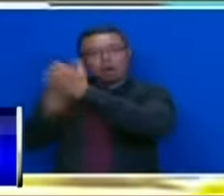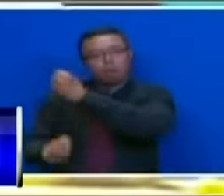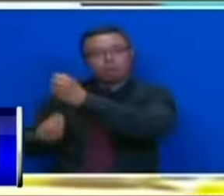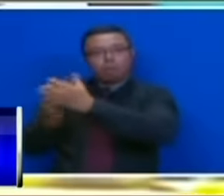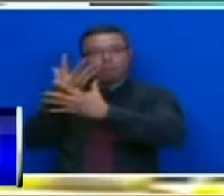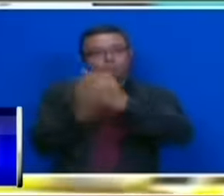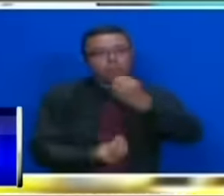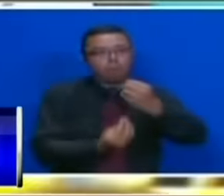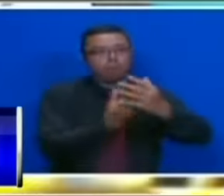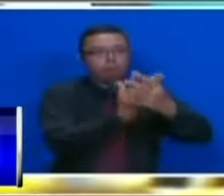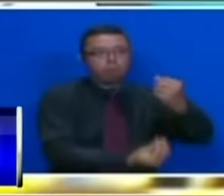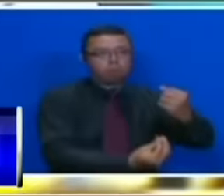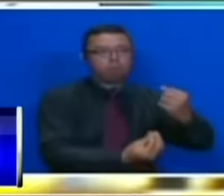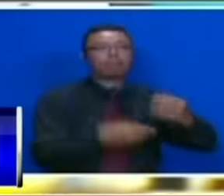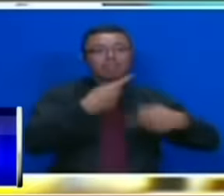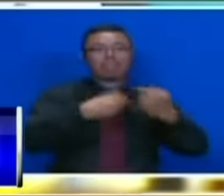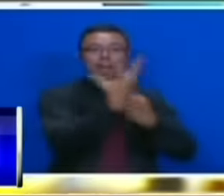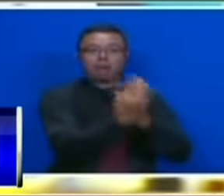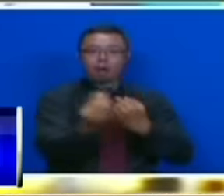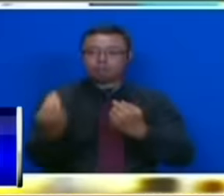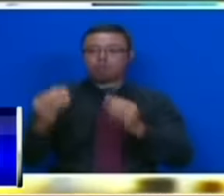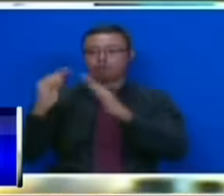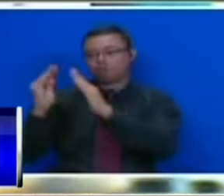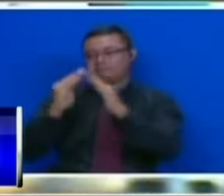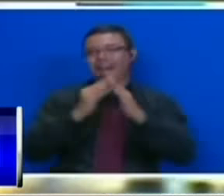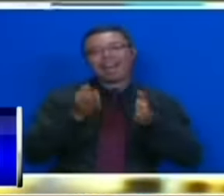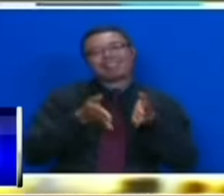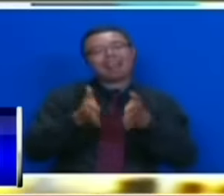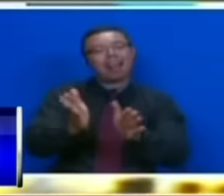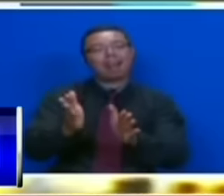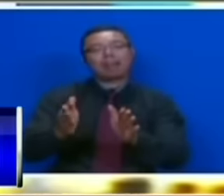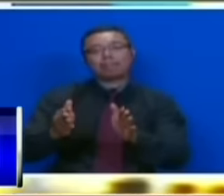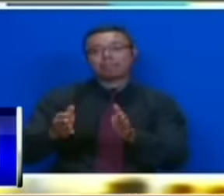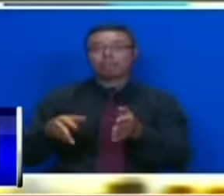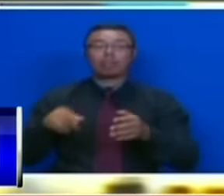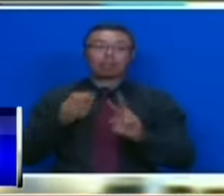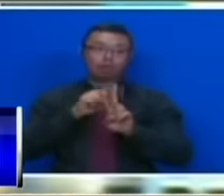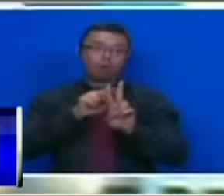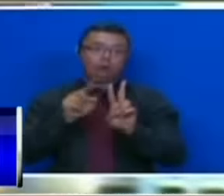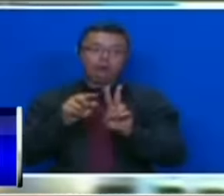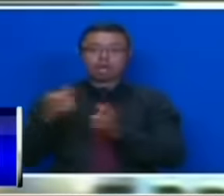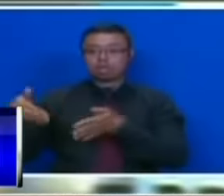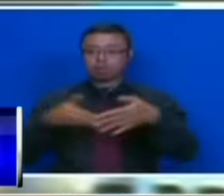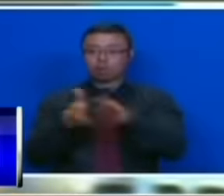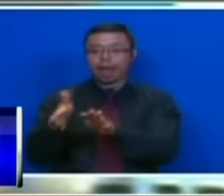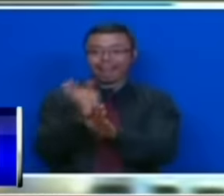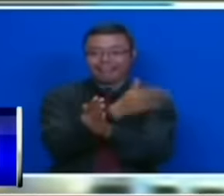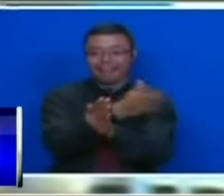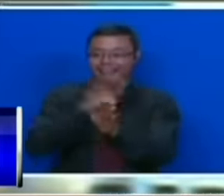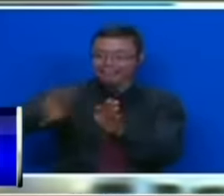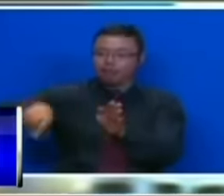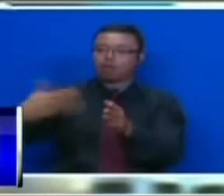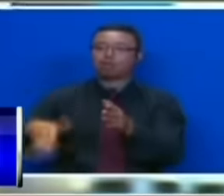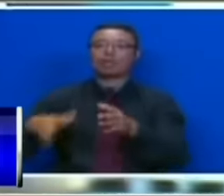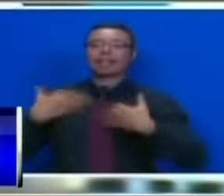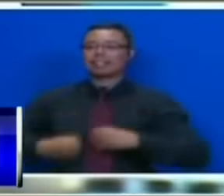resapan. Di tiap kampung, di tiap rumah, di tiap jalan. Yang kedua, di samping kanal-kanal dan sungai pun kita siapkan